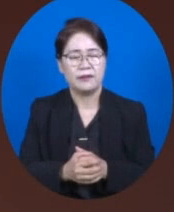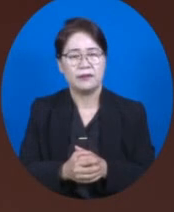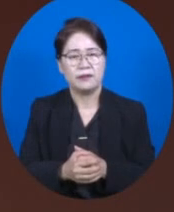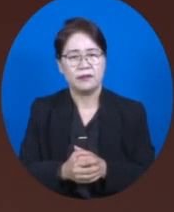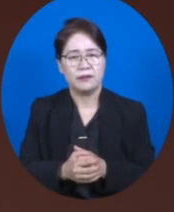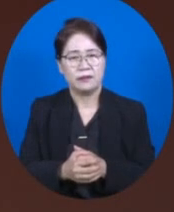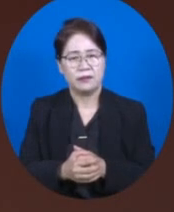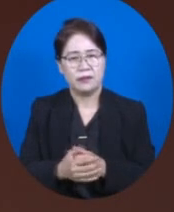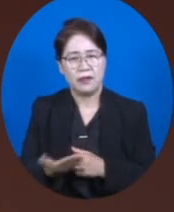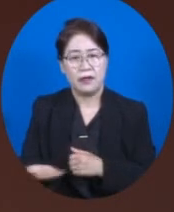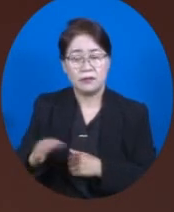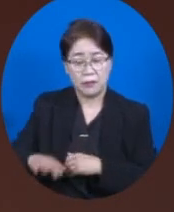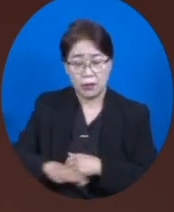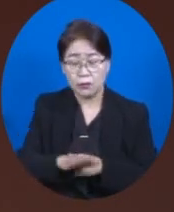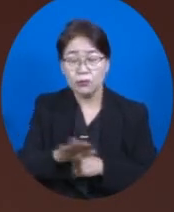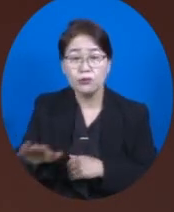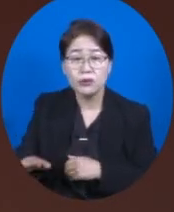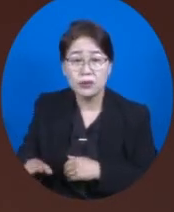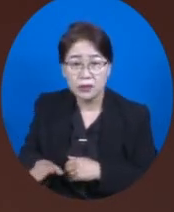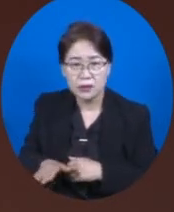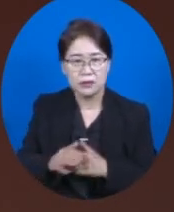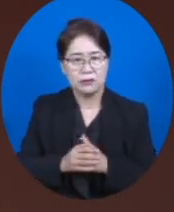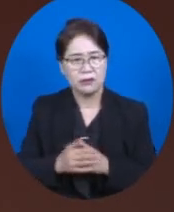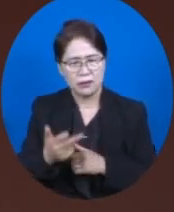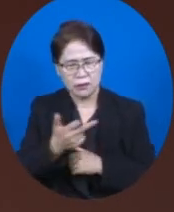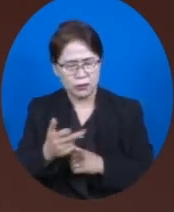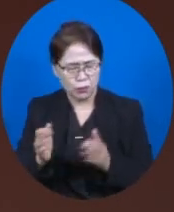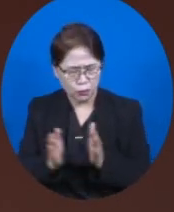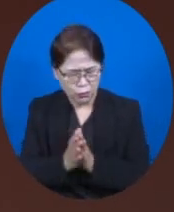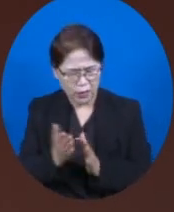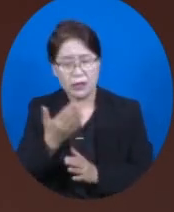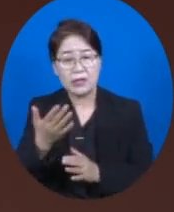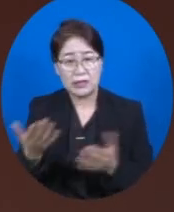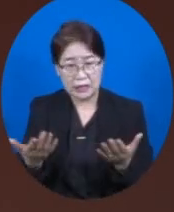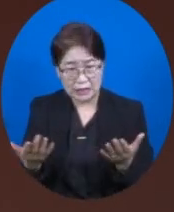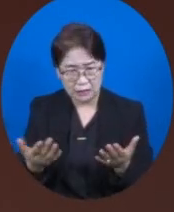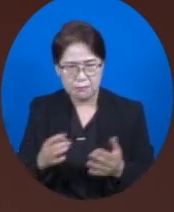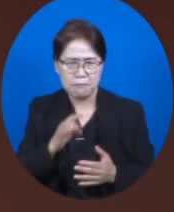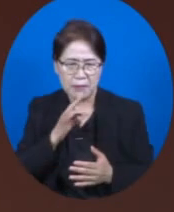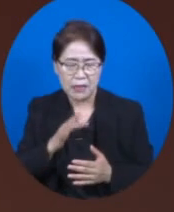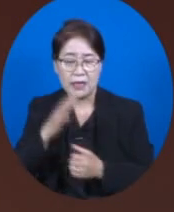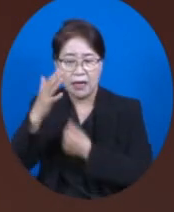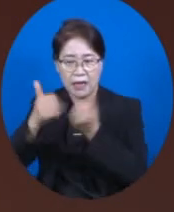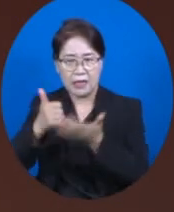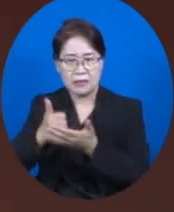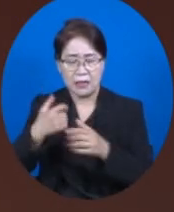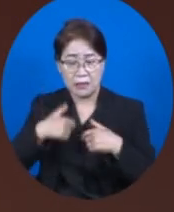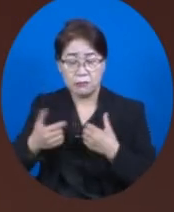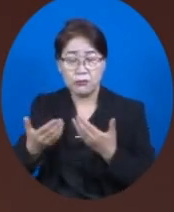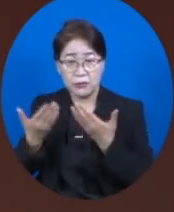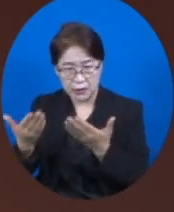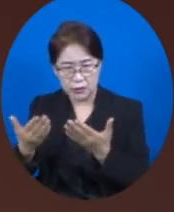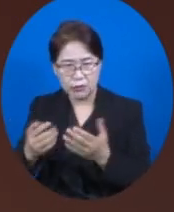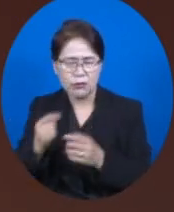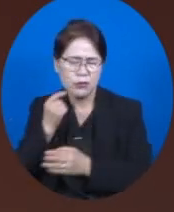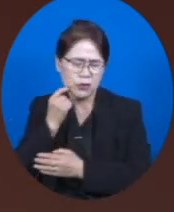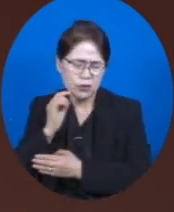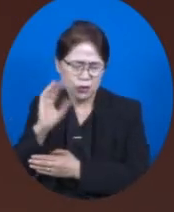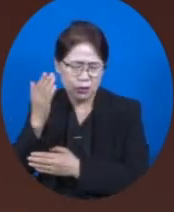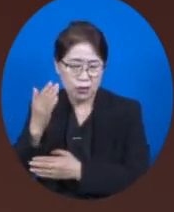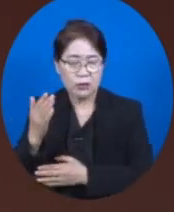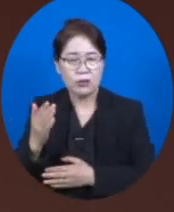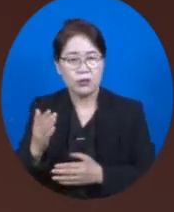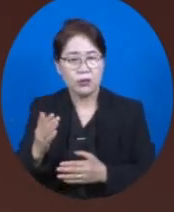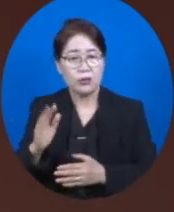그런데 우리는 어떻습니까 우리는 크고 화려한 일들만이 하나님께 기쁨이 되고 영광이 된다는